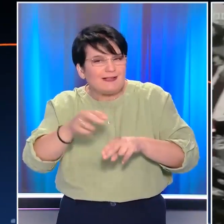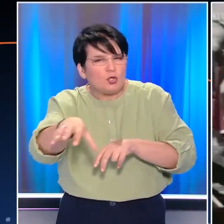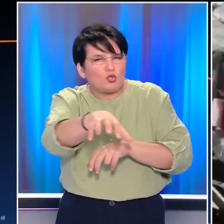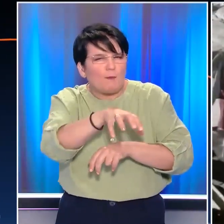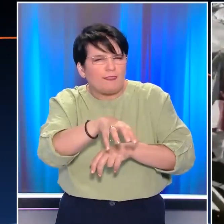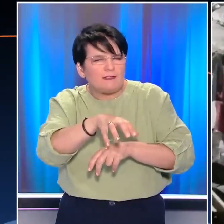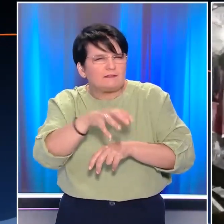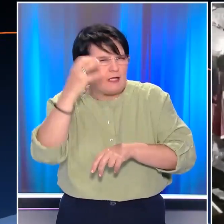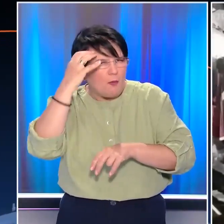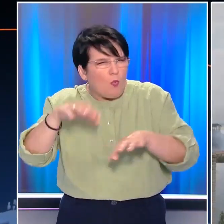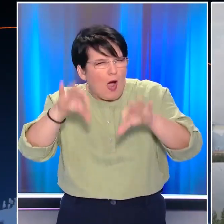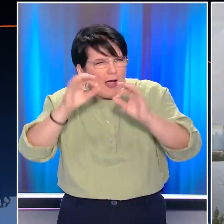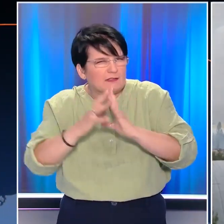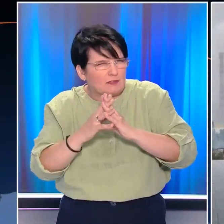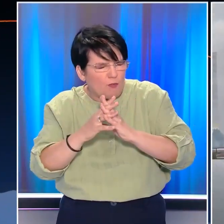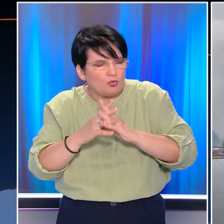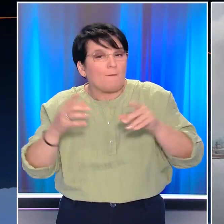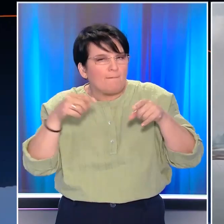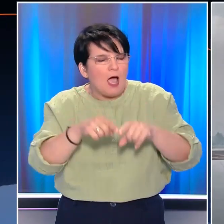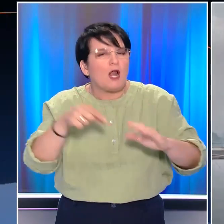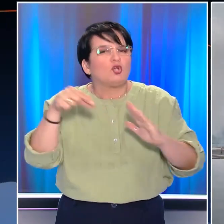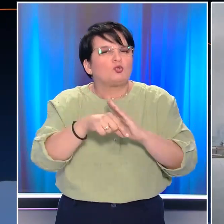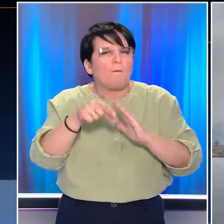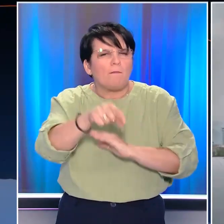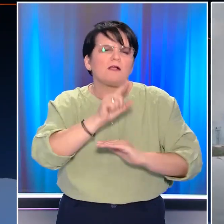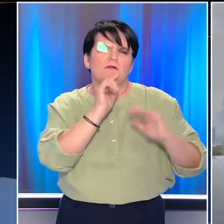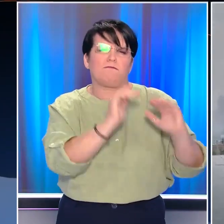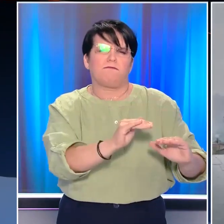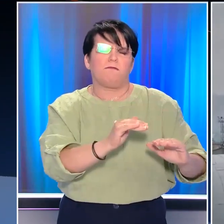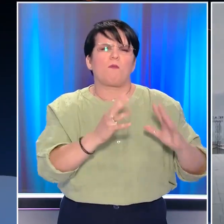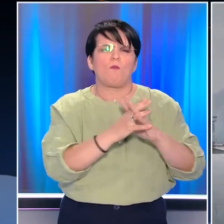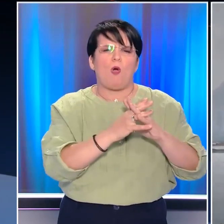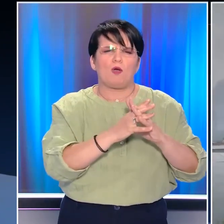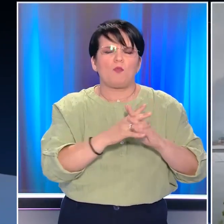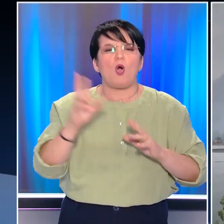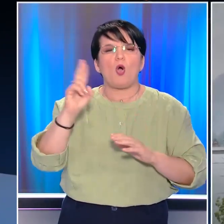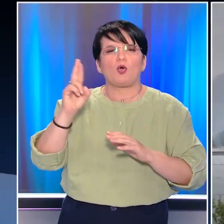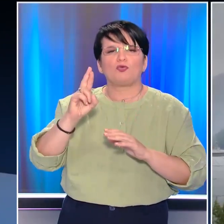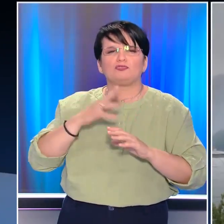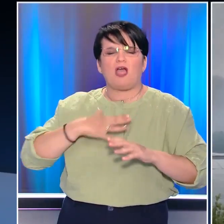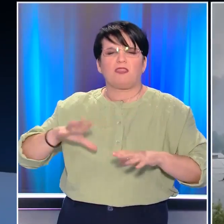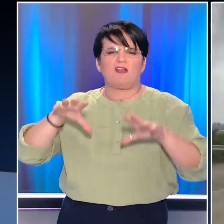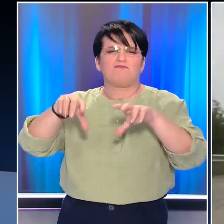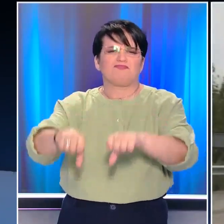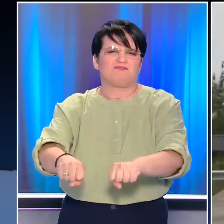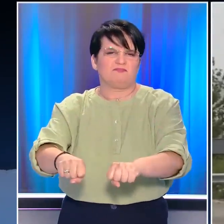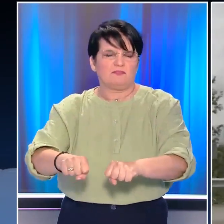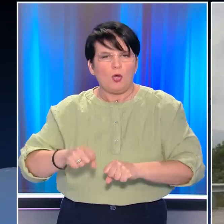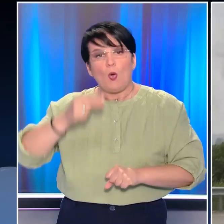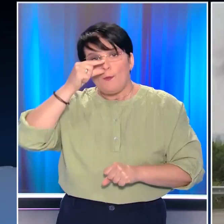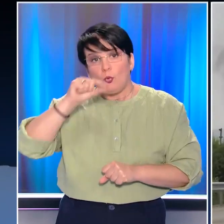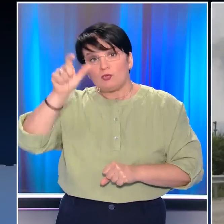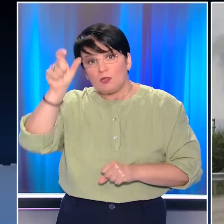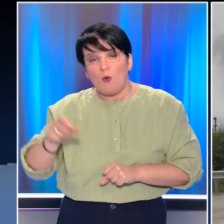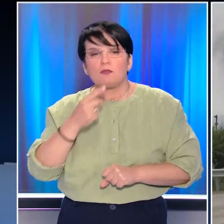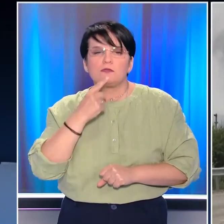important location in this conflict. Παράλληλα στον Ντονμπάς, οι μάχες μένονται προκειμένου να πέσουν σε ρωσικά χέρια και οι τελευταίες περιοχές. Ο Βλαντίμιρ Πούτιν